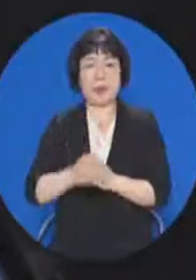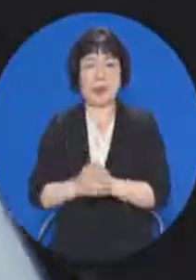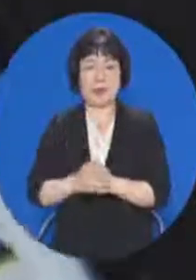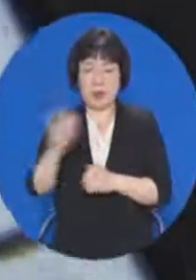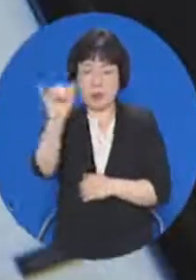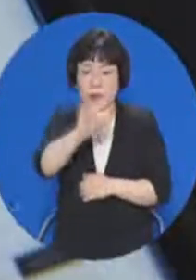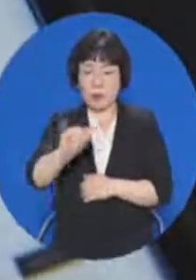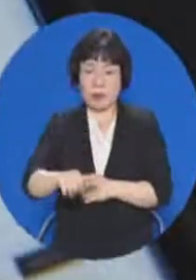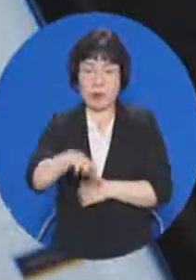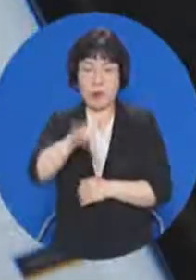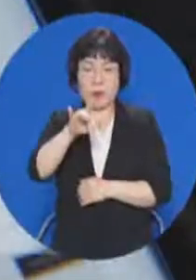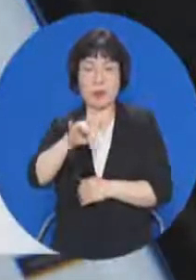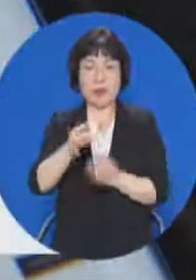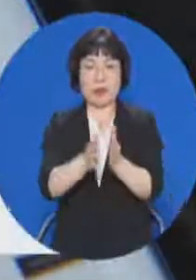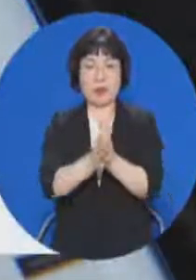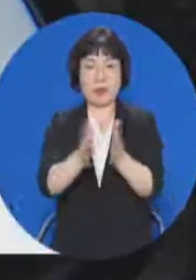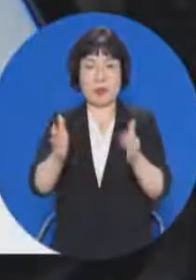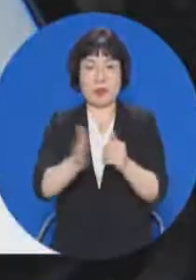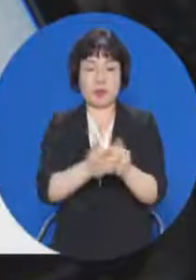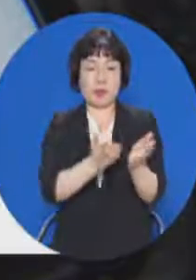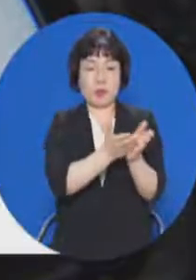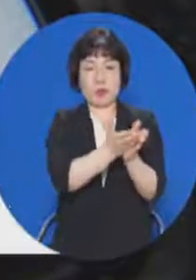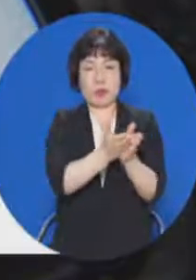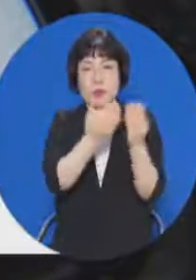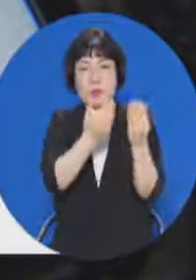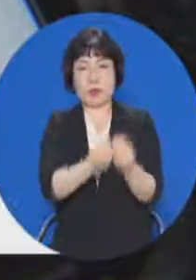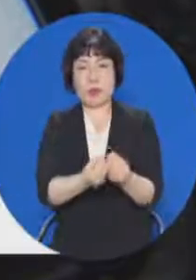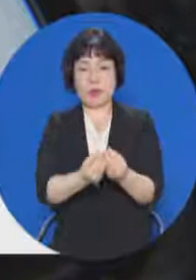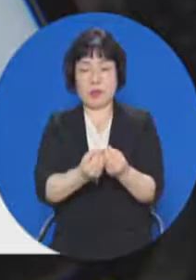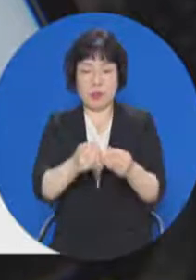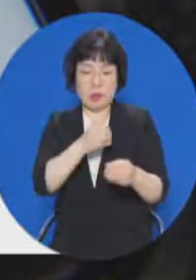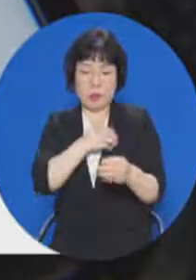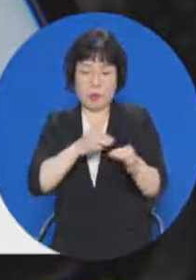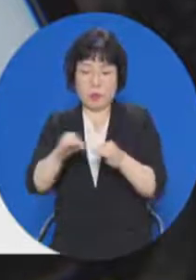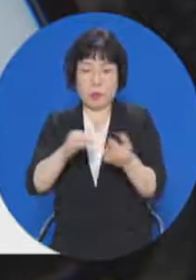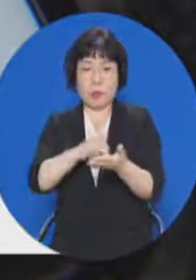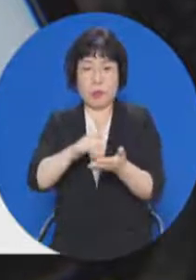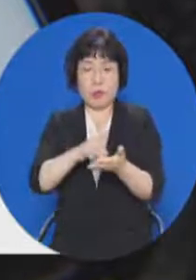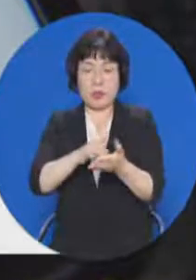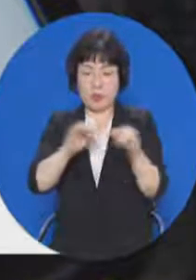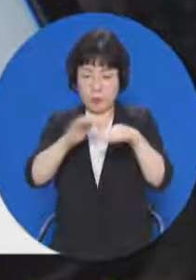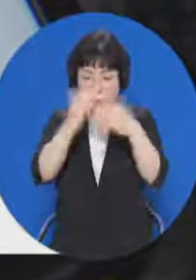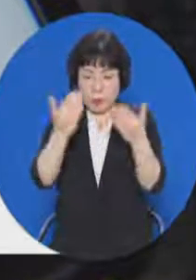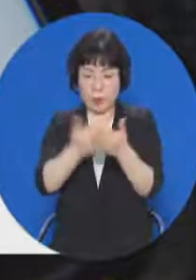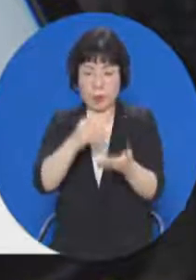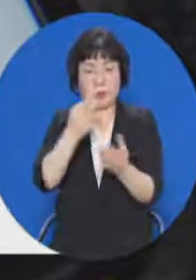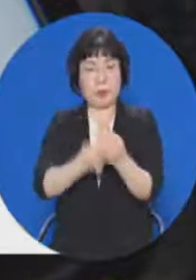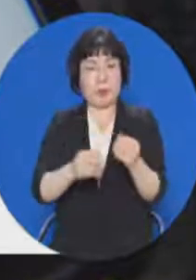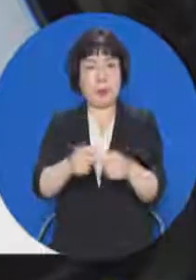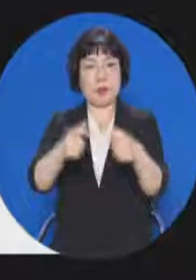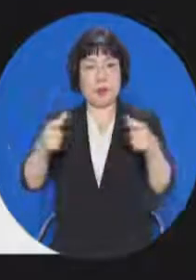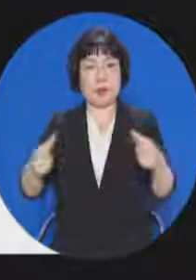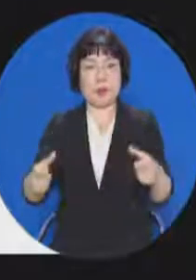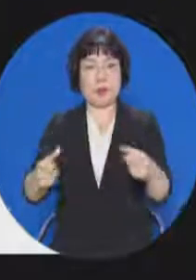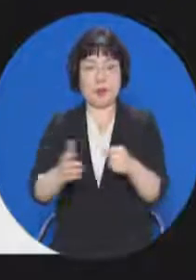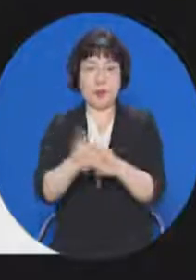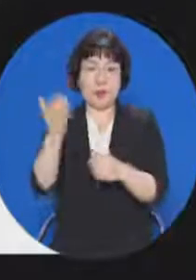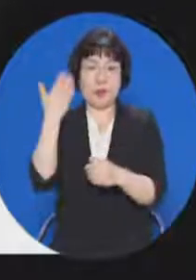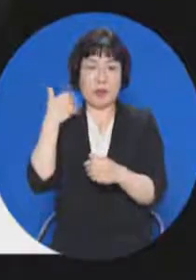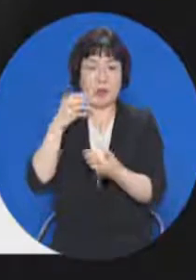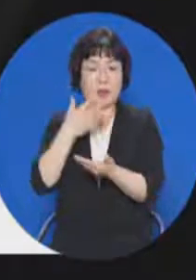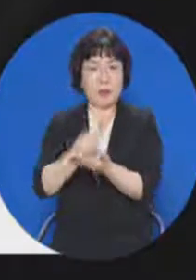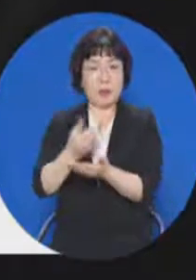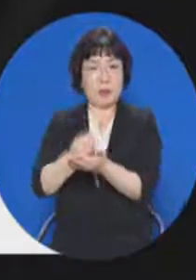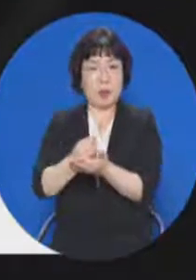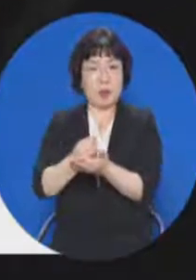전국에서 가장 먼저 출시했던 군산시에 경우 가맹점을 일반 생필품 판매업체 까지 확대하며 기존 배달의